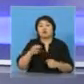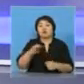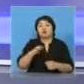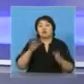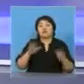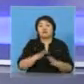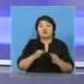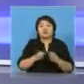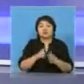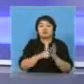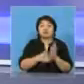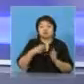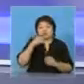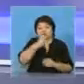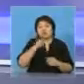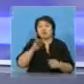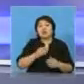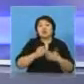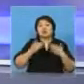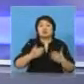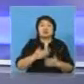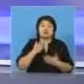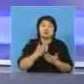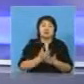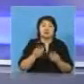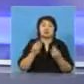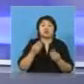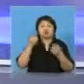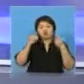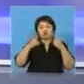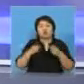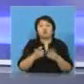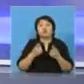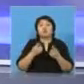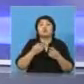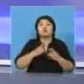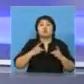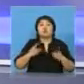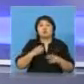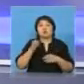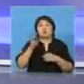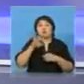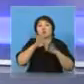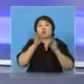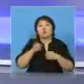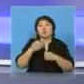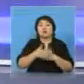облыстық филармонияға 75 жыл. Тарихы терең, киелі шығармашылық ұжымның мерейтойы бүгін өнер орталығында атап